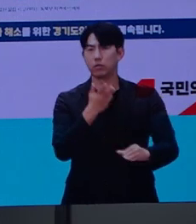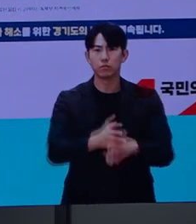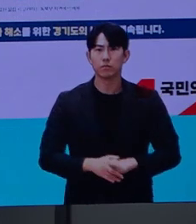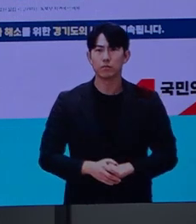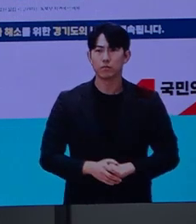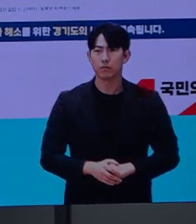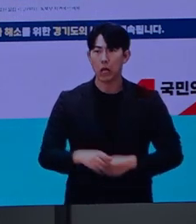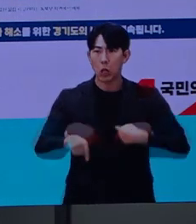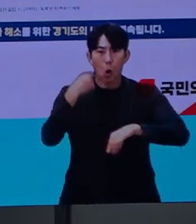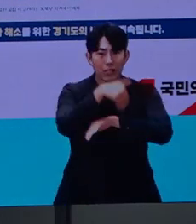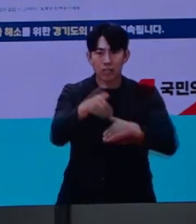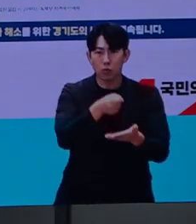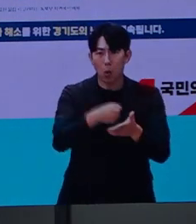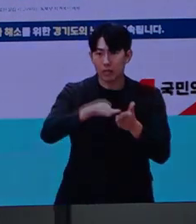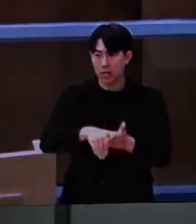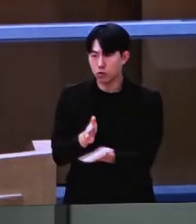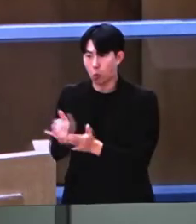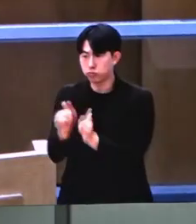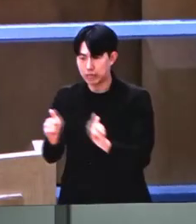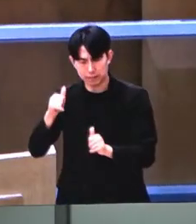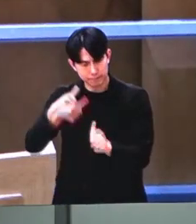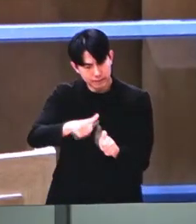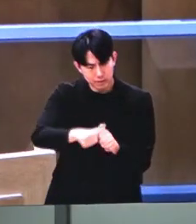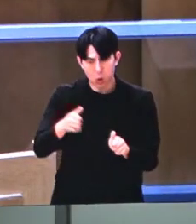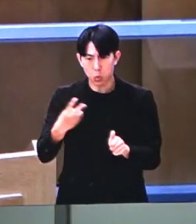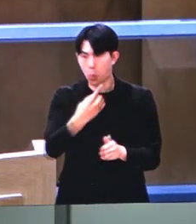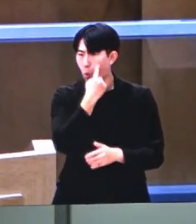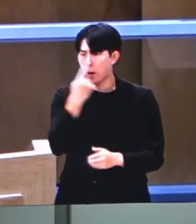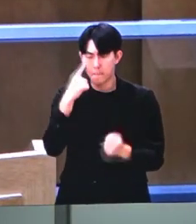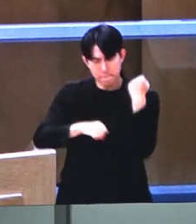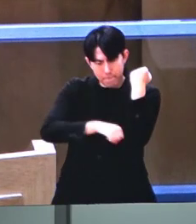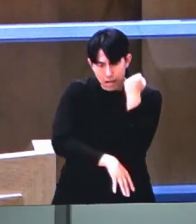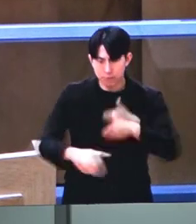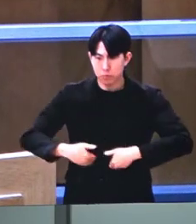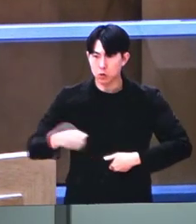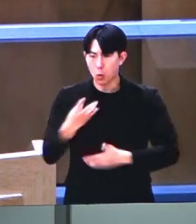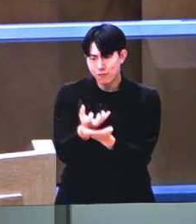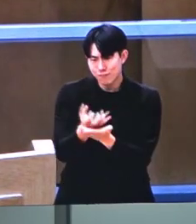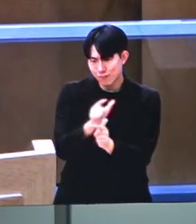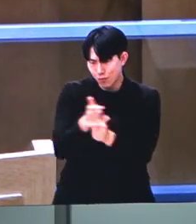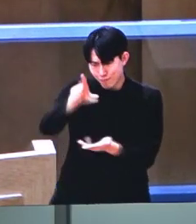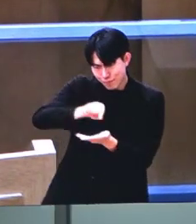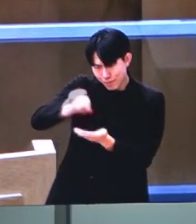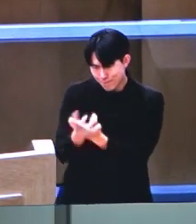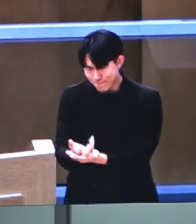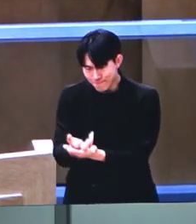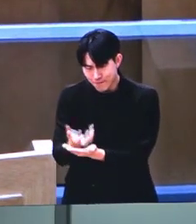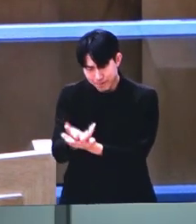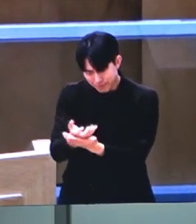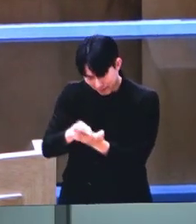결정은 전문가의 의견과 과학적인 근거, 객관적 데이터를 통한 합리적인 판단을